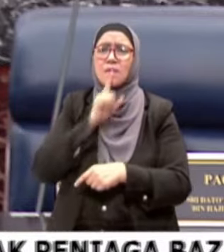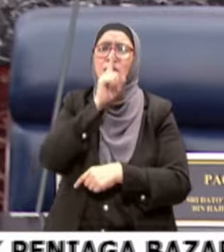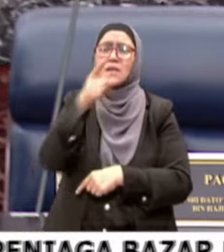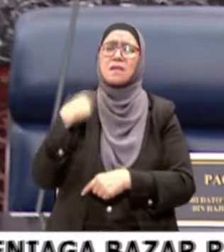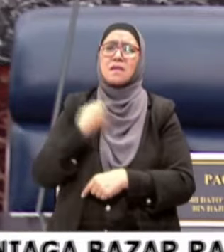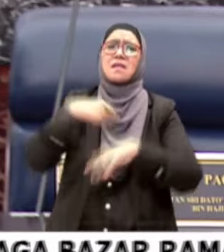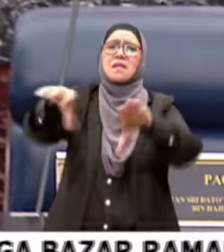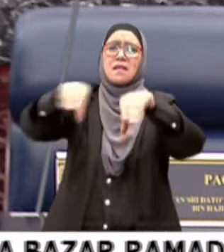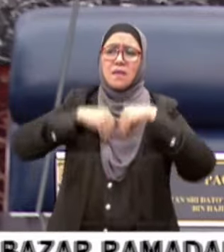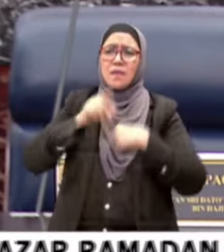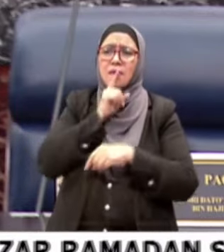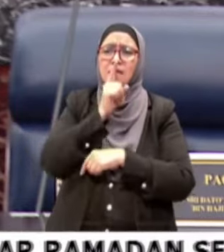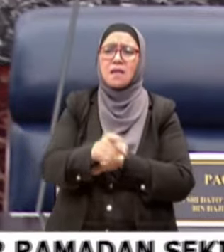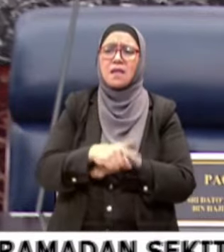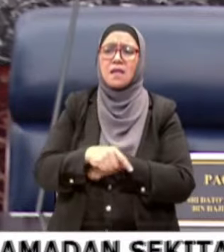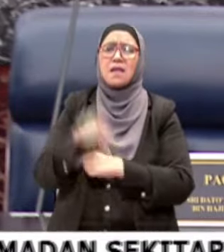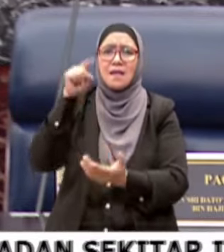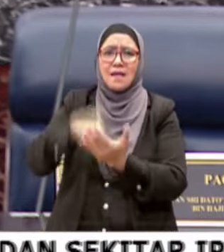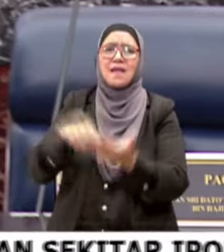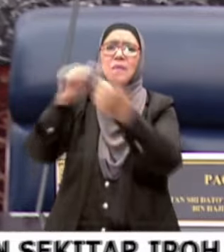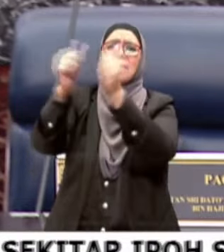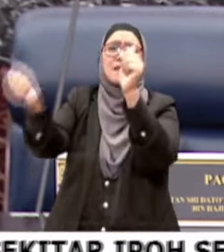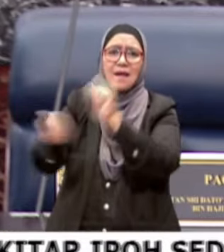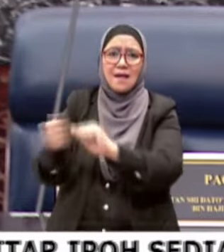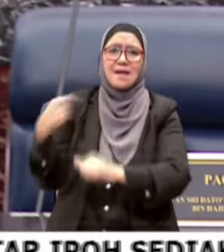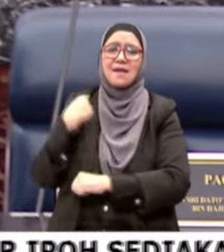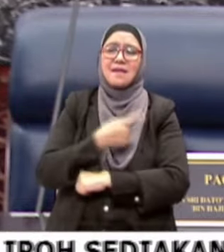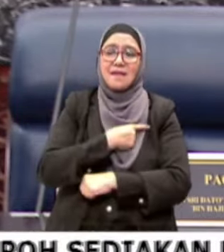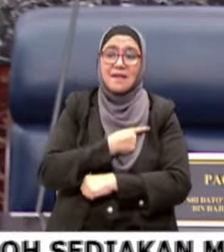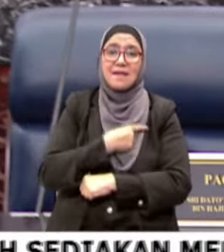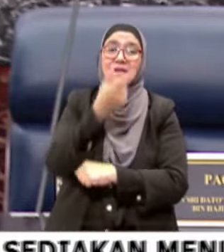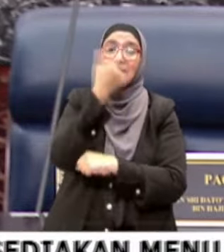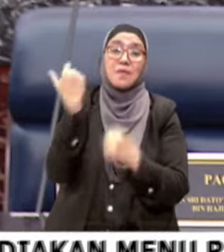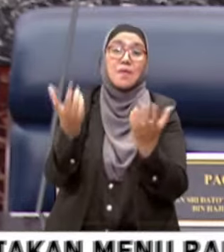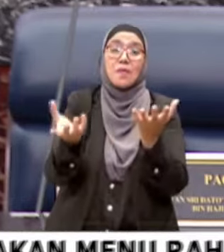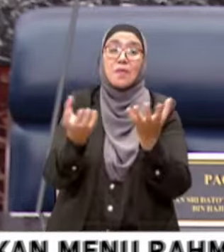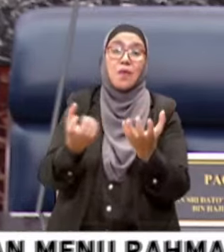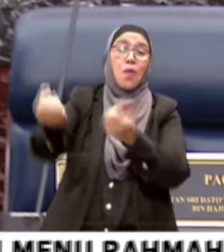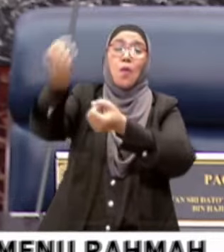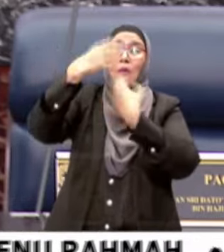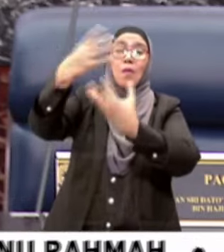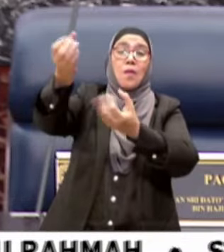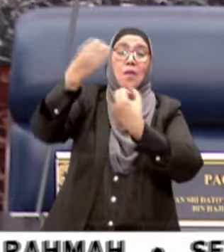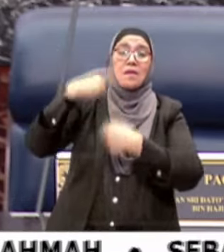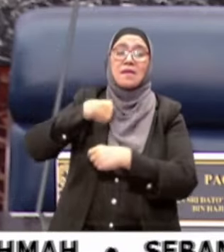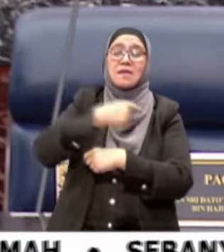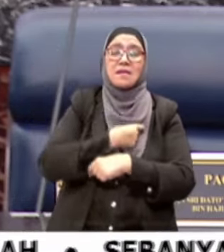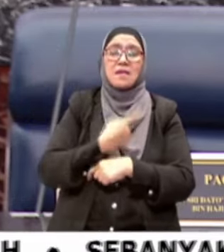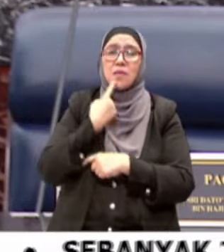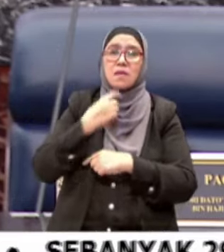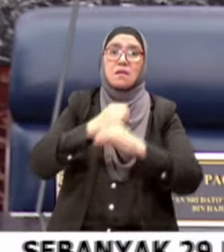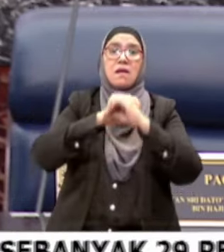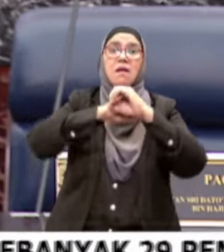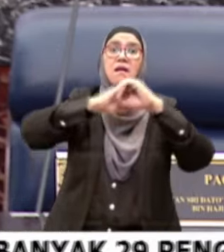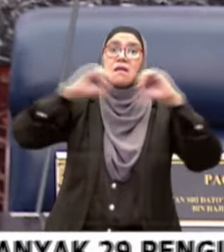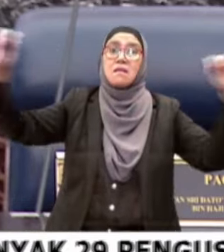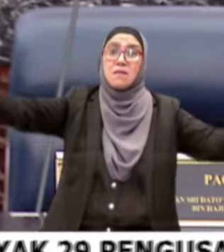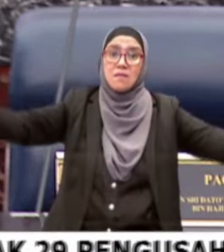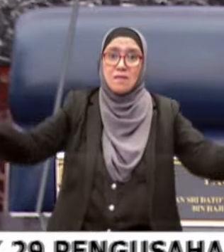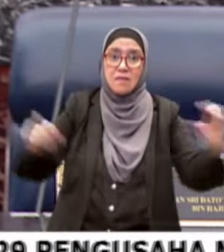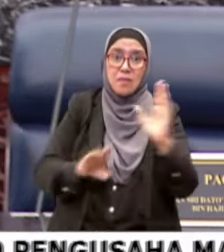hakikatnya ini yang jadi masalah kita karena maklumkan kepada kita seolah-olah tidak ada langsung pertumbuhan yang